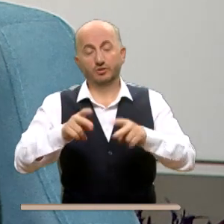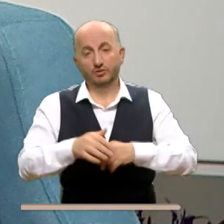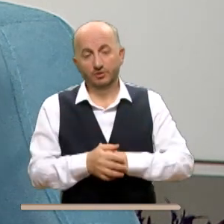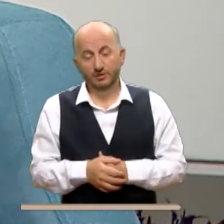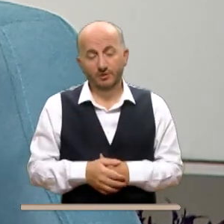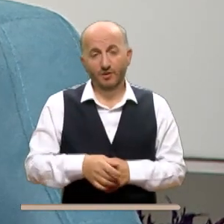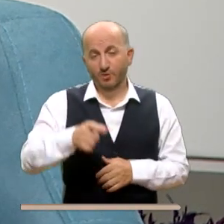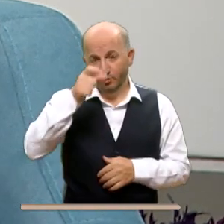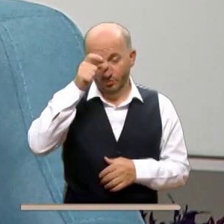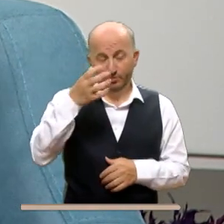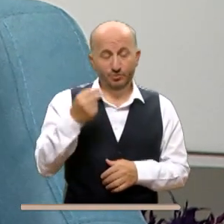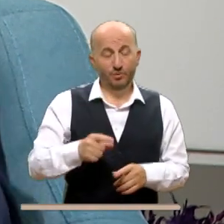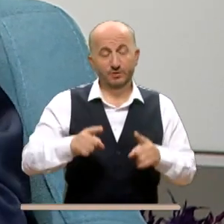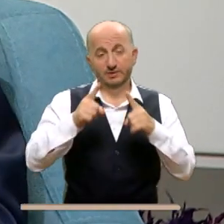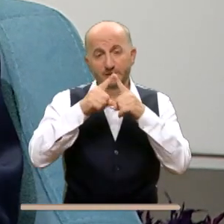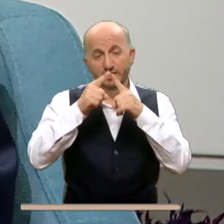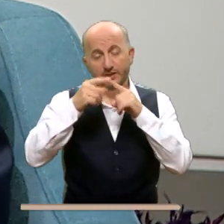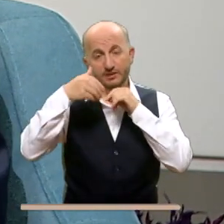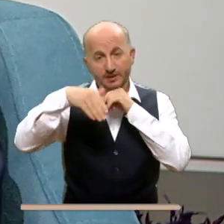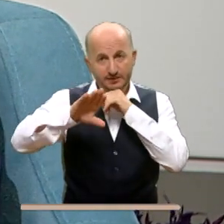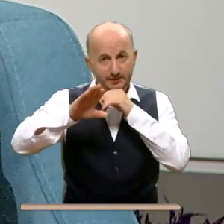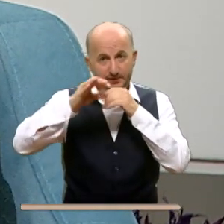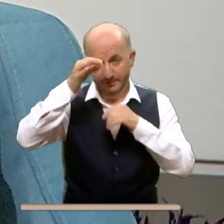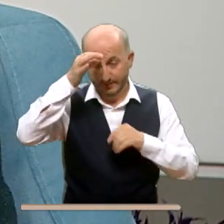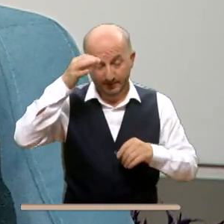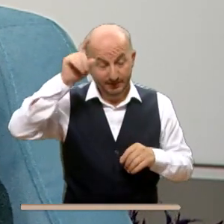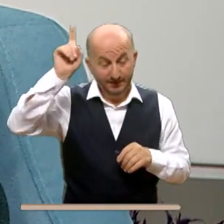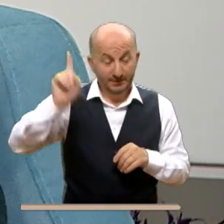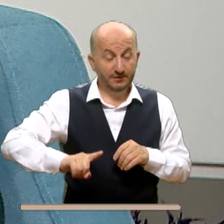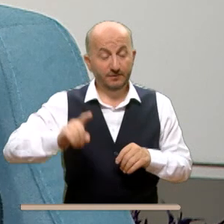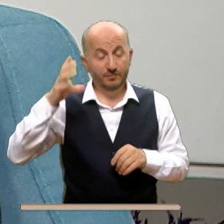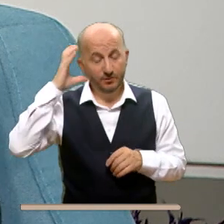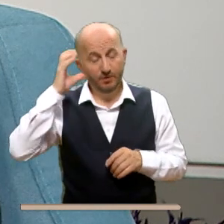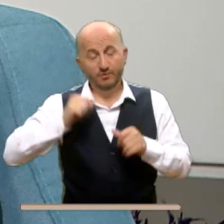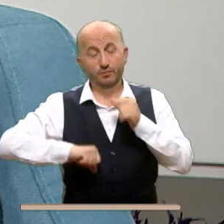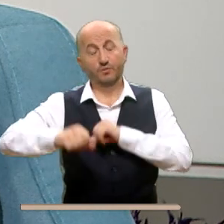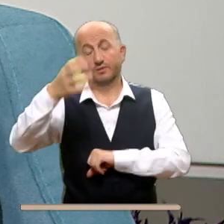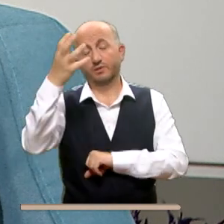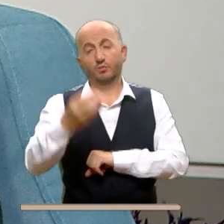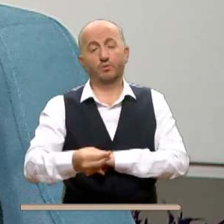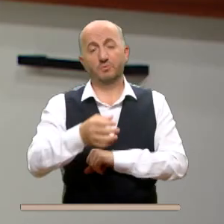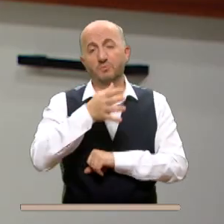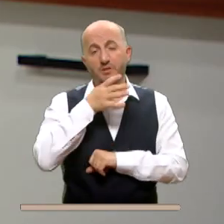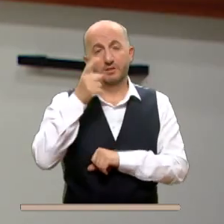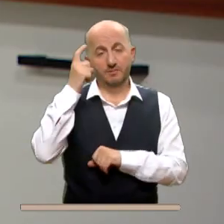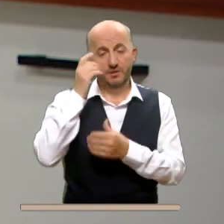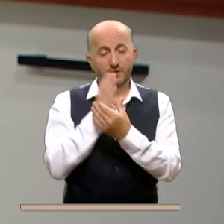programları Türkiye'de çok sayıda değil. İlk defa bir vakıf üniversitesi olarak biz bilgi belge yönetimini